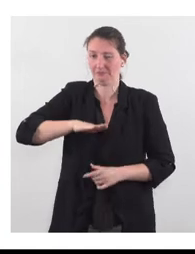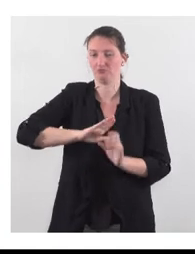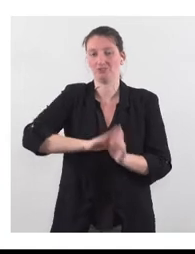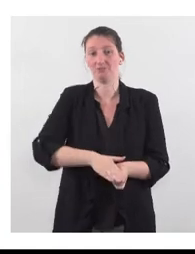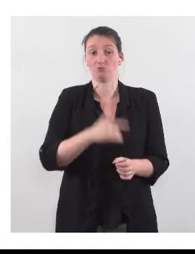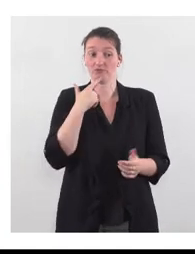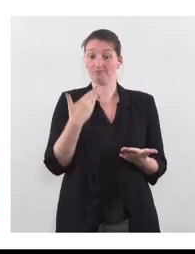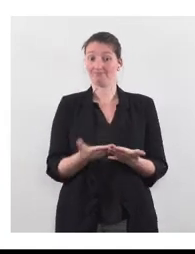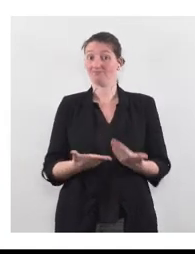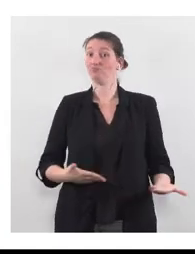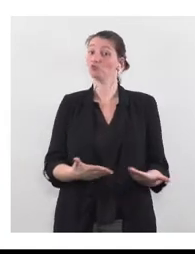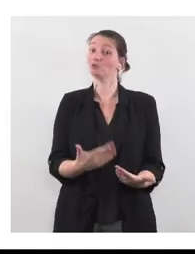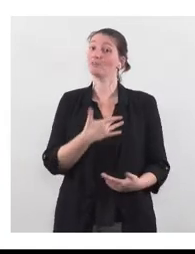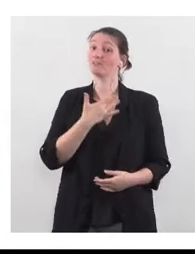intéressant.